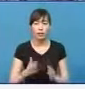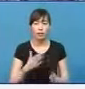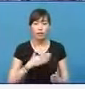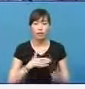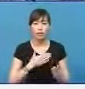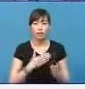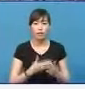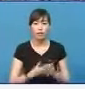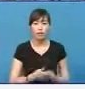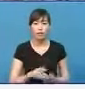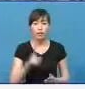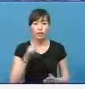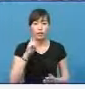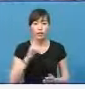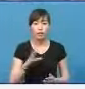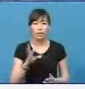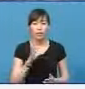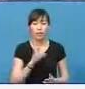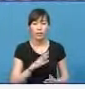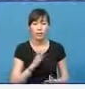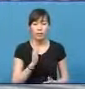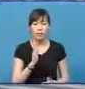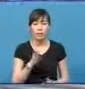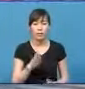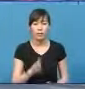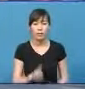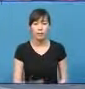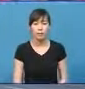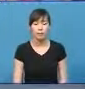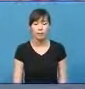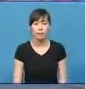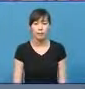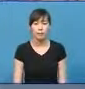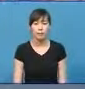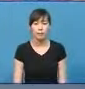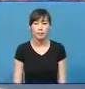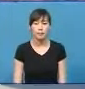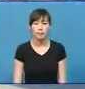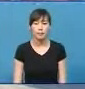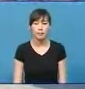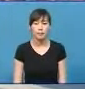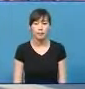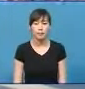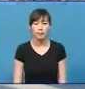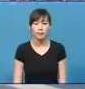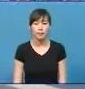алмайтын жан болмас. Маржан Жорабай, Талғат Елубеков, Садыр Абдуманап, оңтүстік ақпарат.